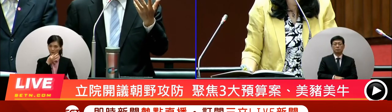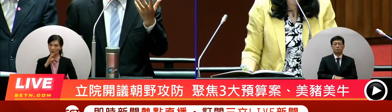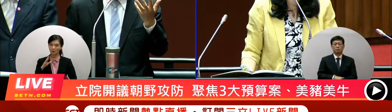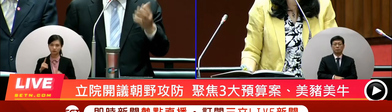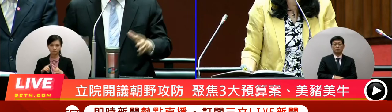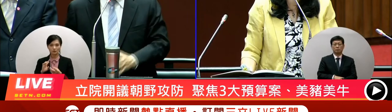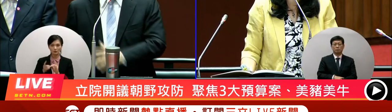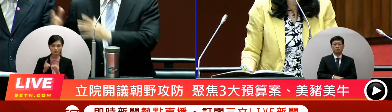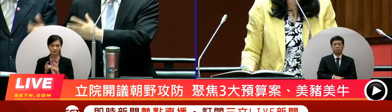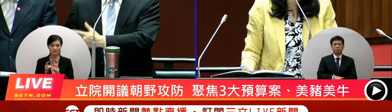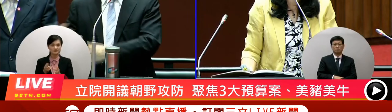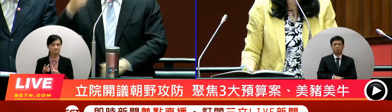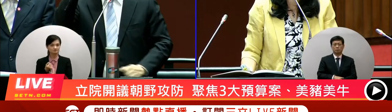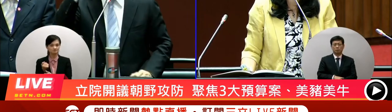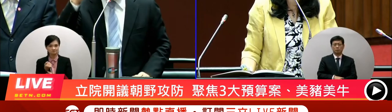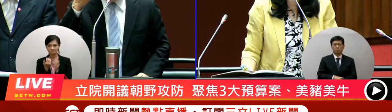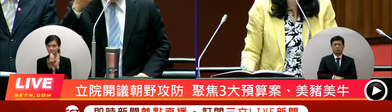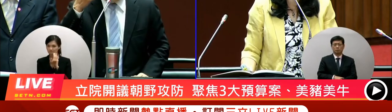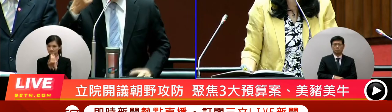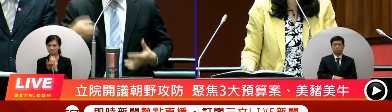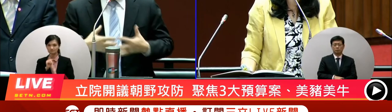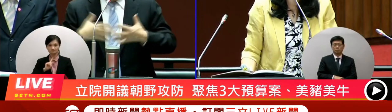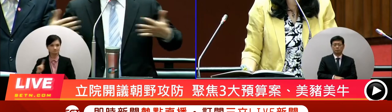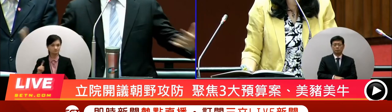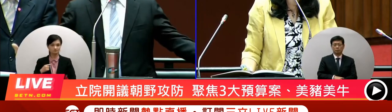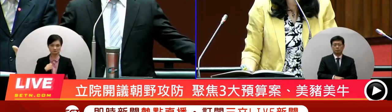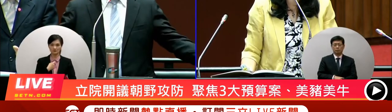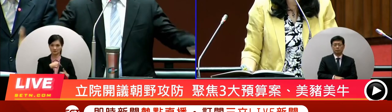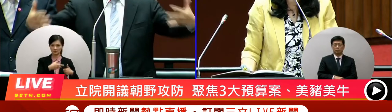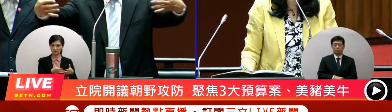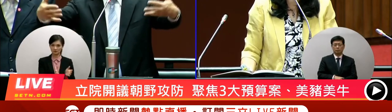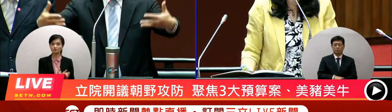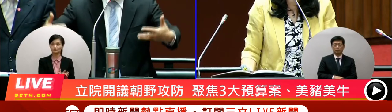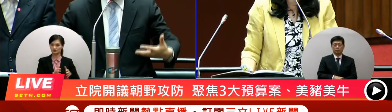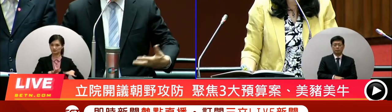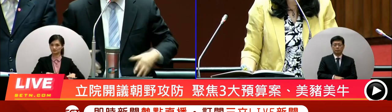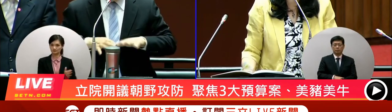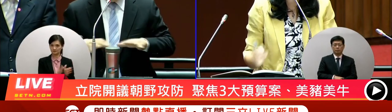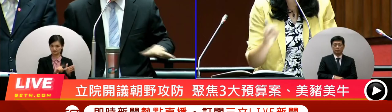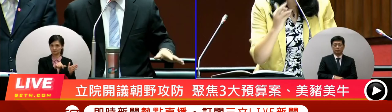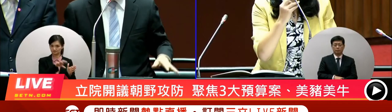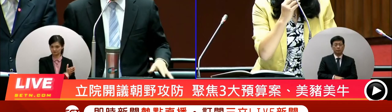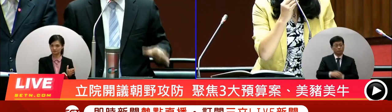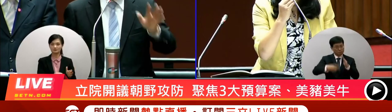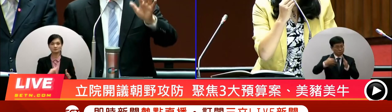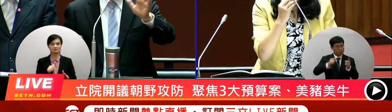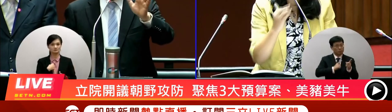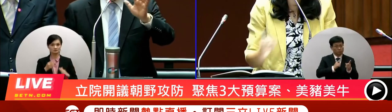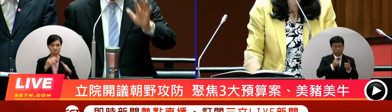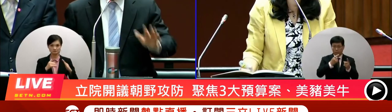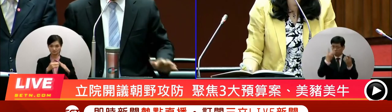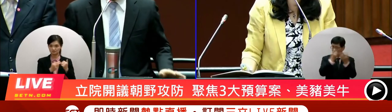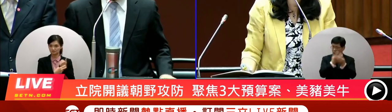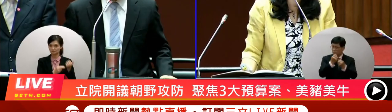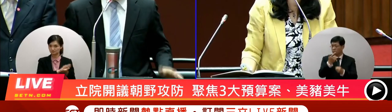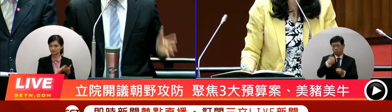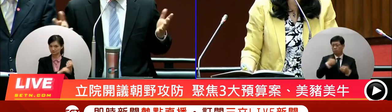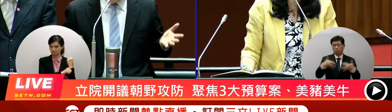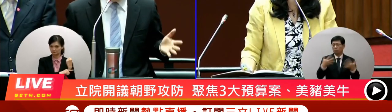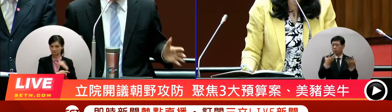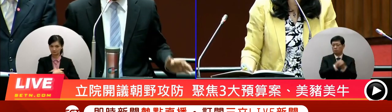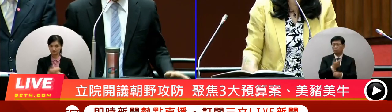样操作，所以教育部也在第一时间也运用我们行之多年的。 是院长，我觉得你可能没有搞清楚我的问题。 现在各县